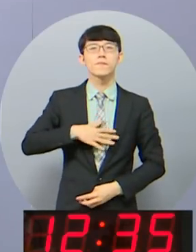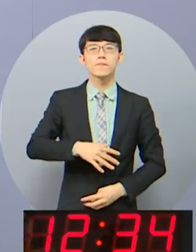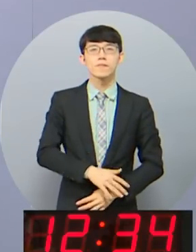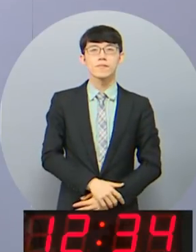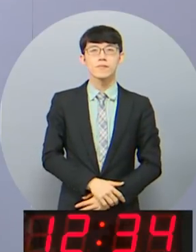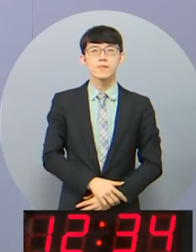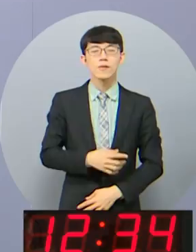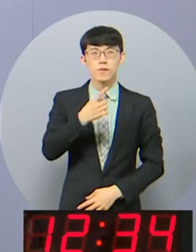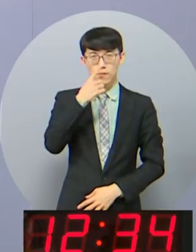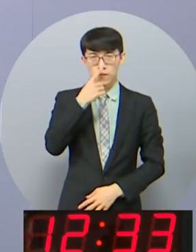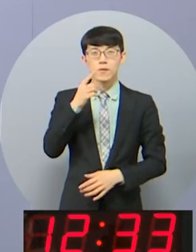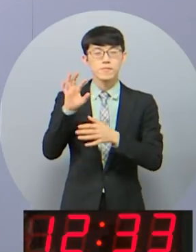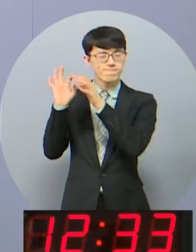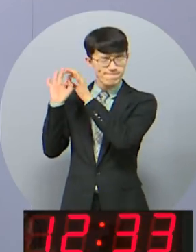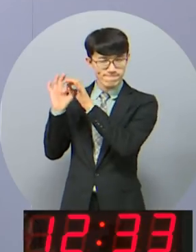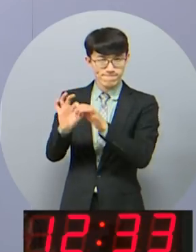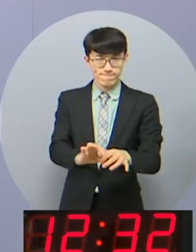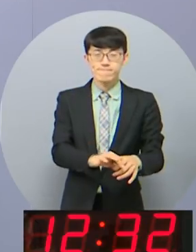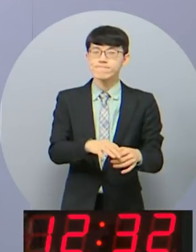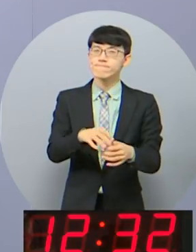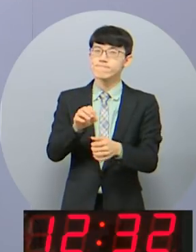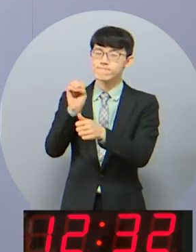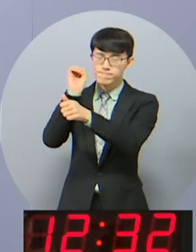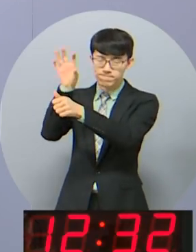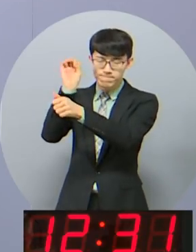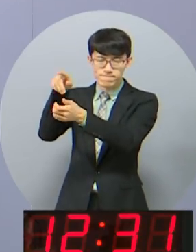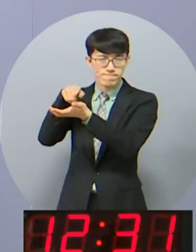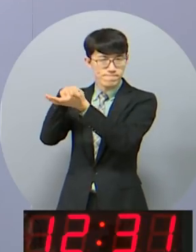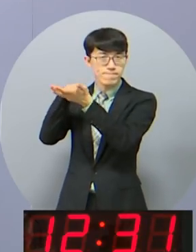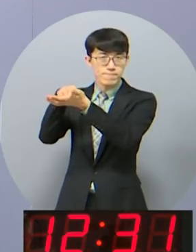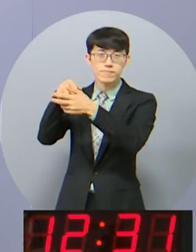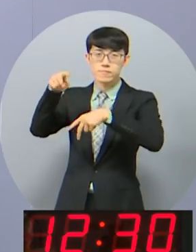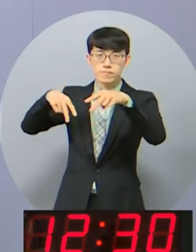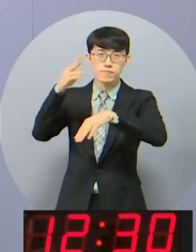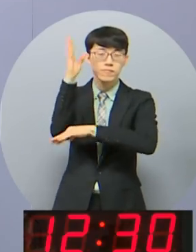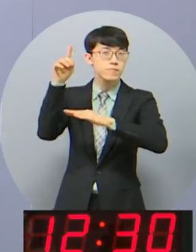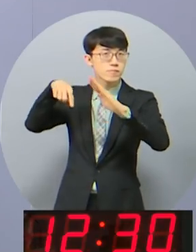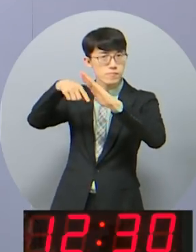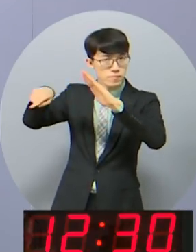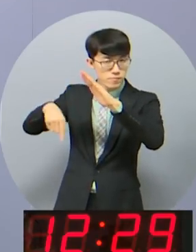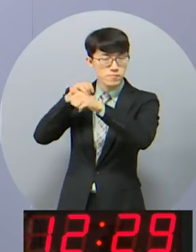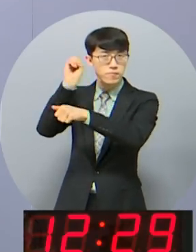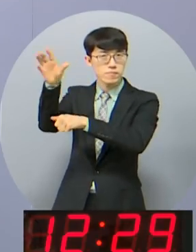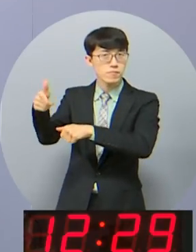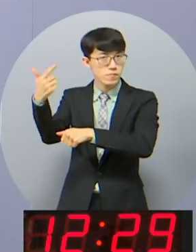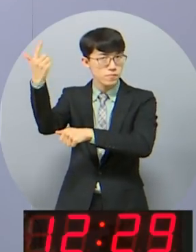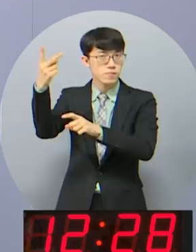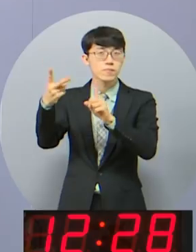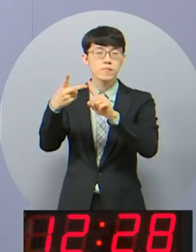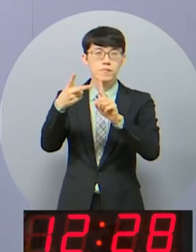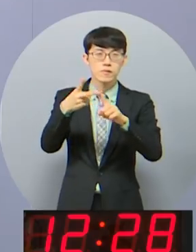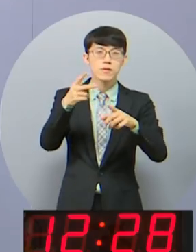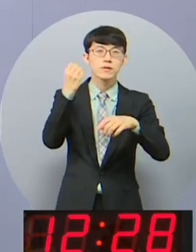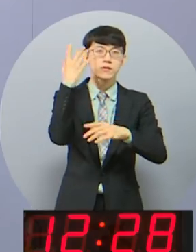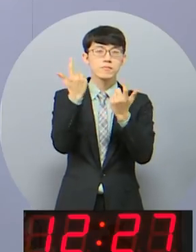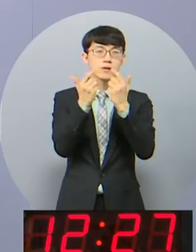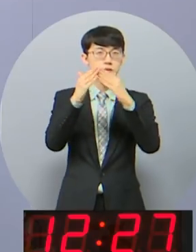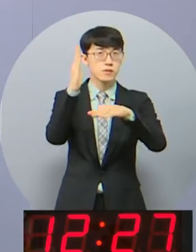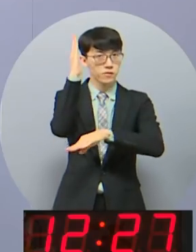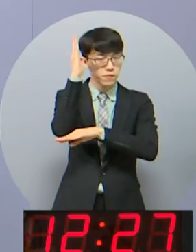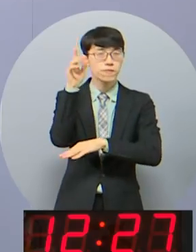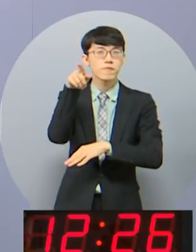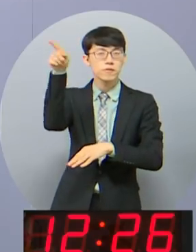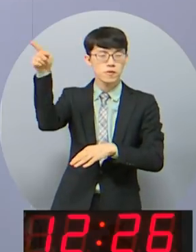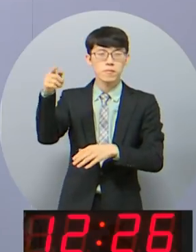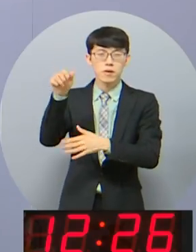我们会继续的来催促我们的这个行政院以及我们的新北市政府，尽快的把核定的流